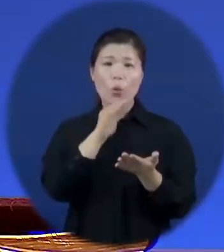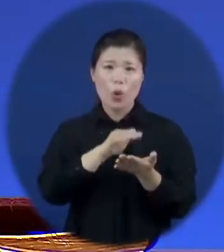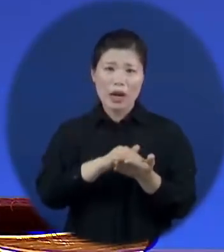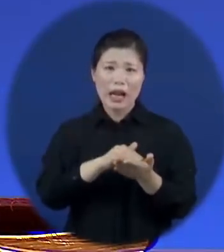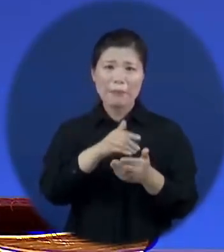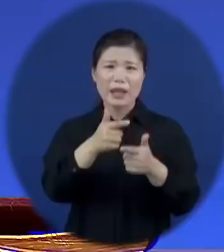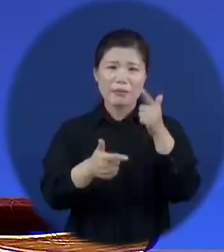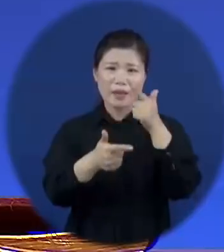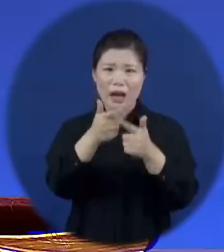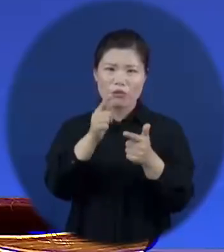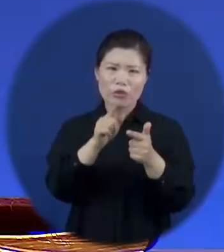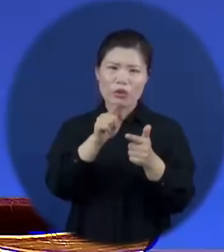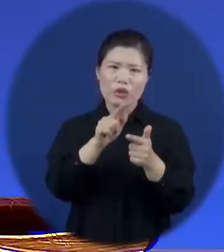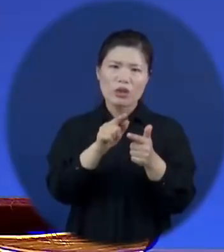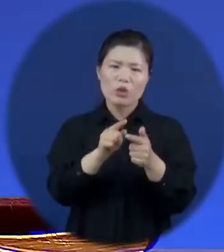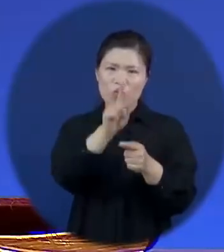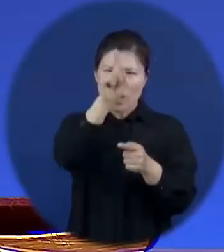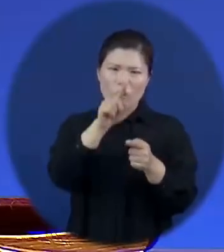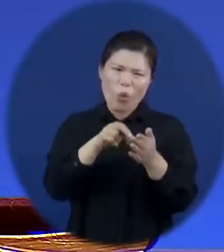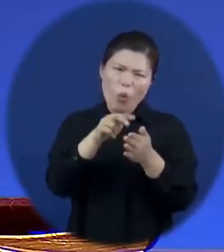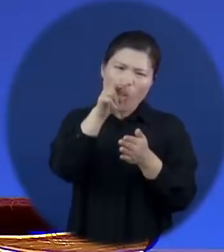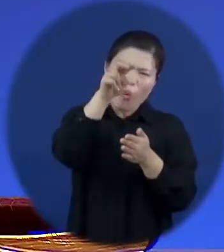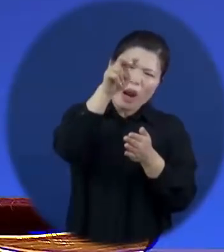돌감람나무 위로 올라가지 않기 때문입니다.